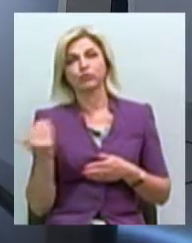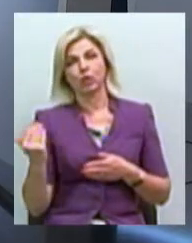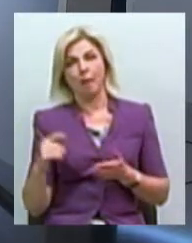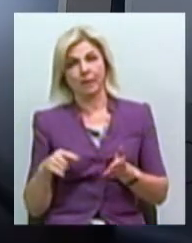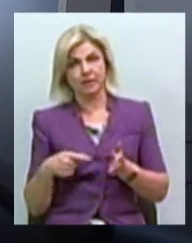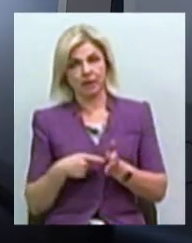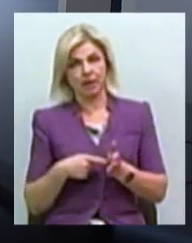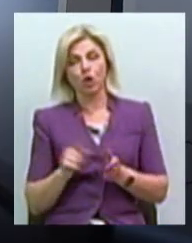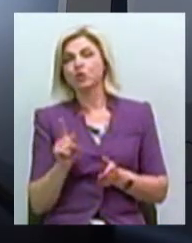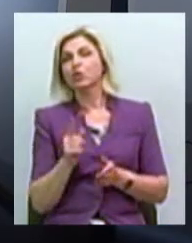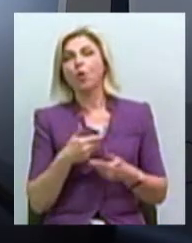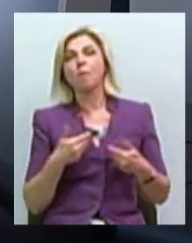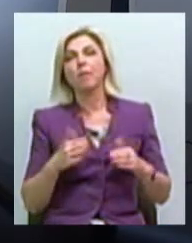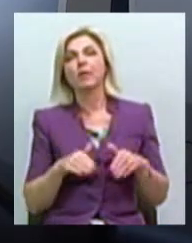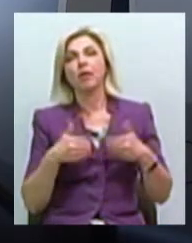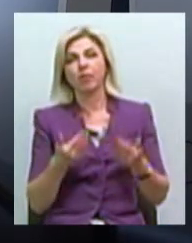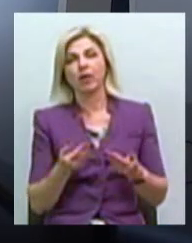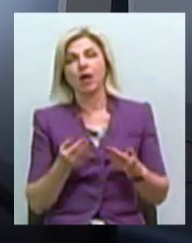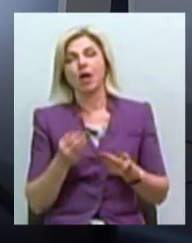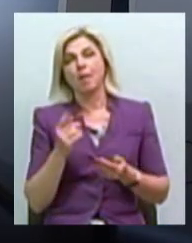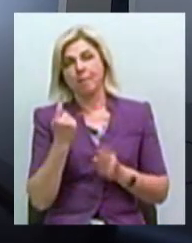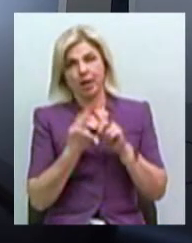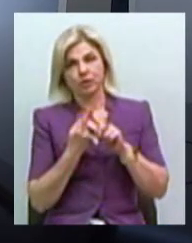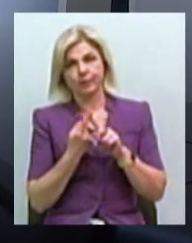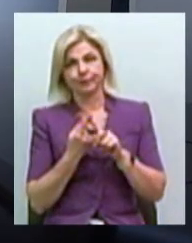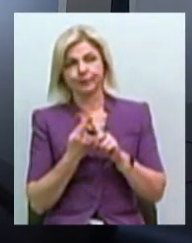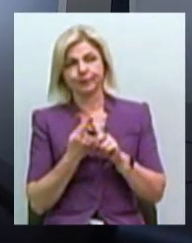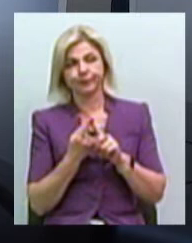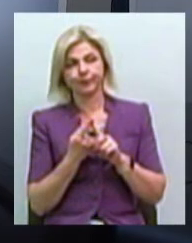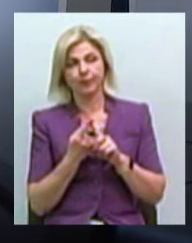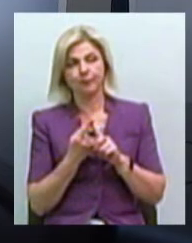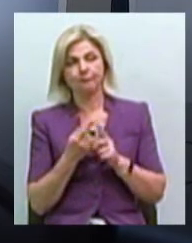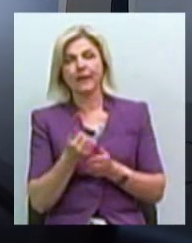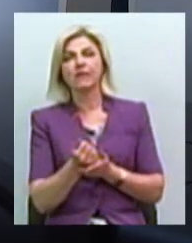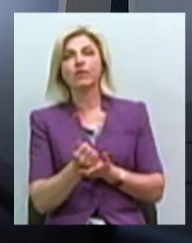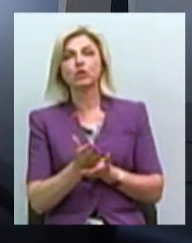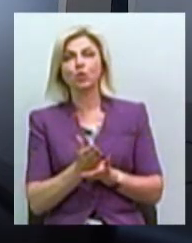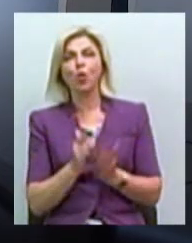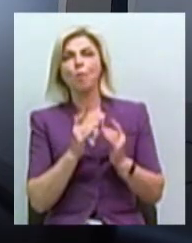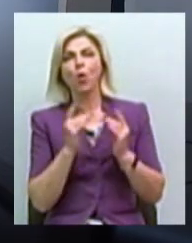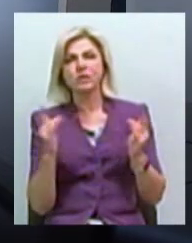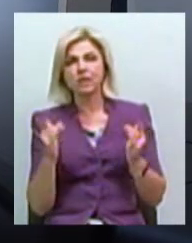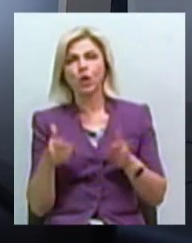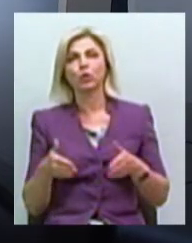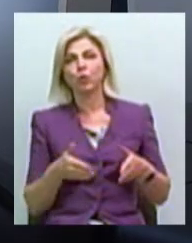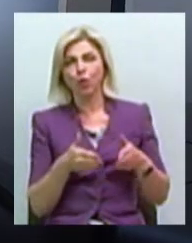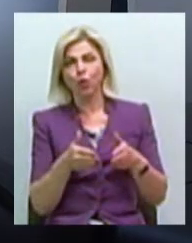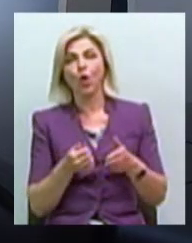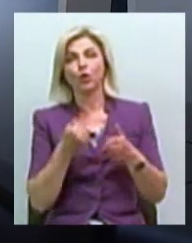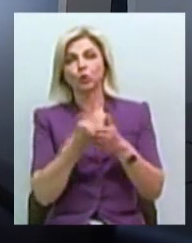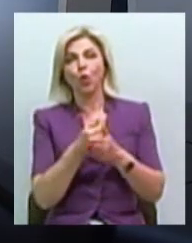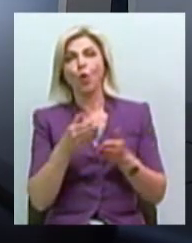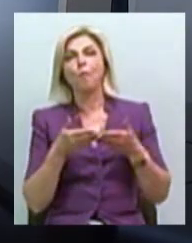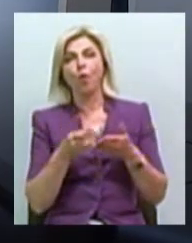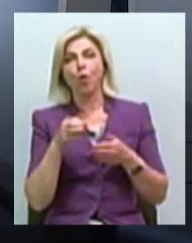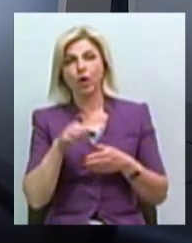ми пропонуємо, як ми бачимо розвиток цього? По-перше, інфраструктура, мости, дороги, які ведуть до порту Ольвія, на